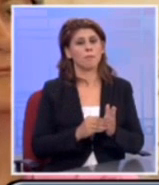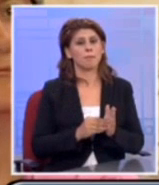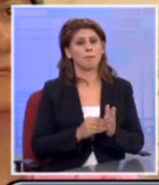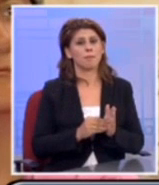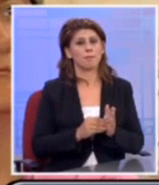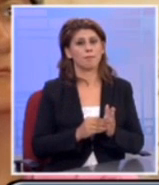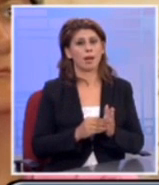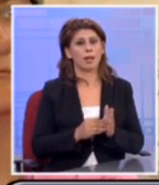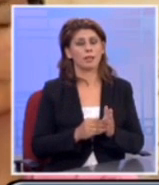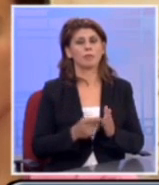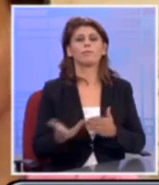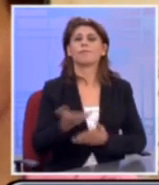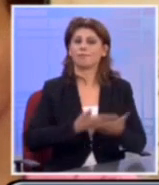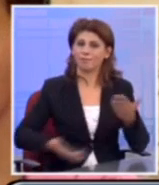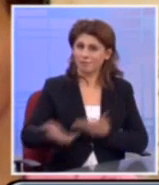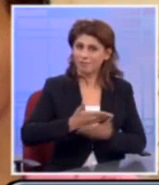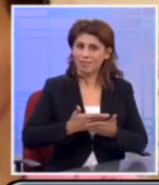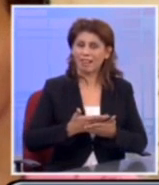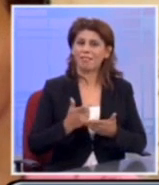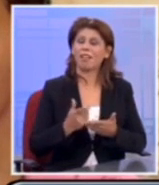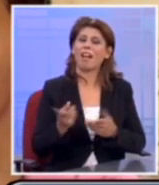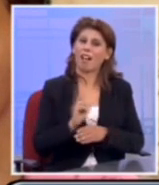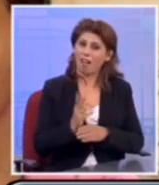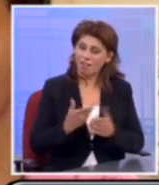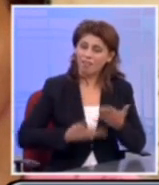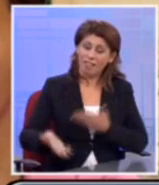ξαναδιανύουμε τα χαρτιά, να αλλάξουμε εντελώς στάση